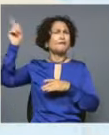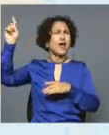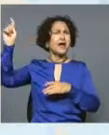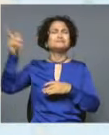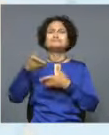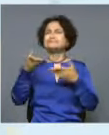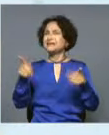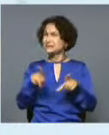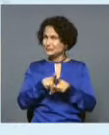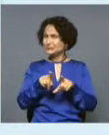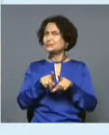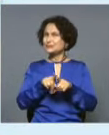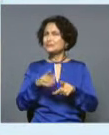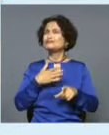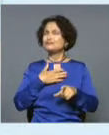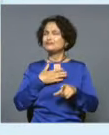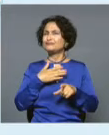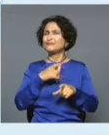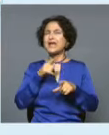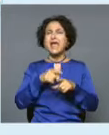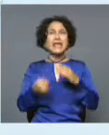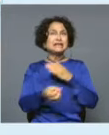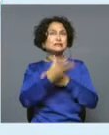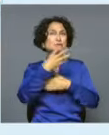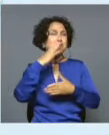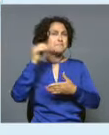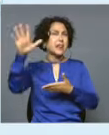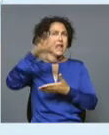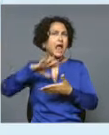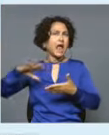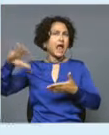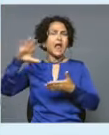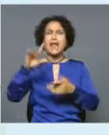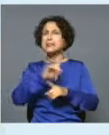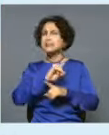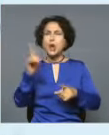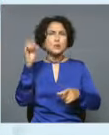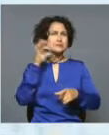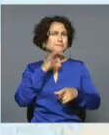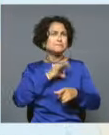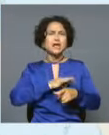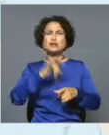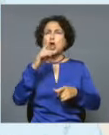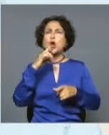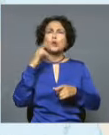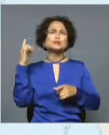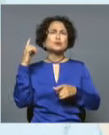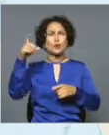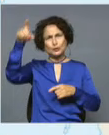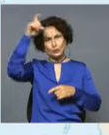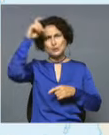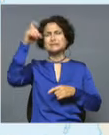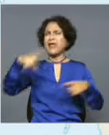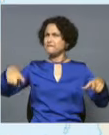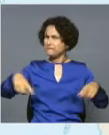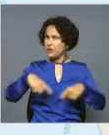преди всичко от източна България след неуспешните руско-турски войни през 19 век. И